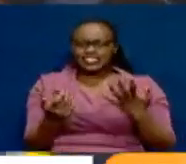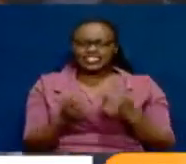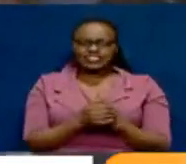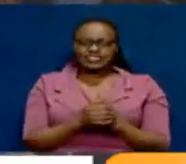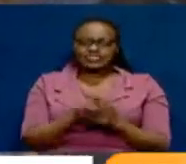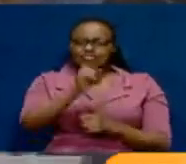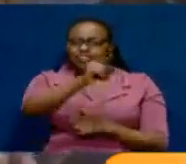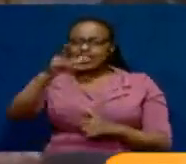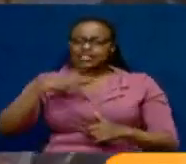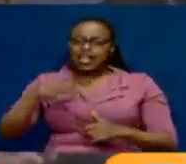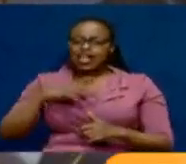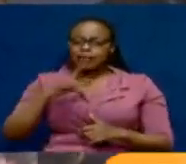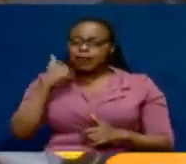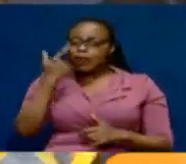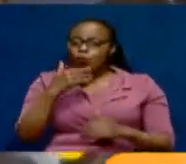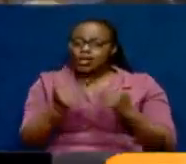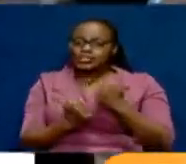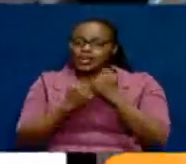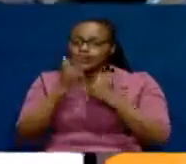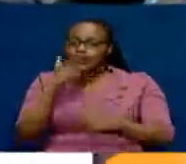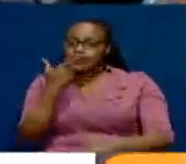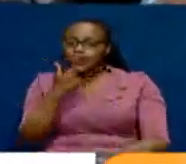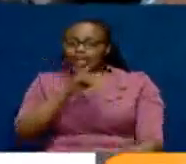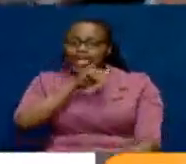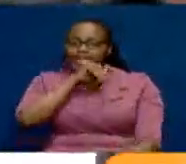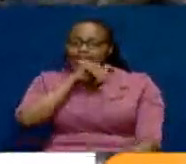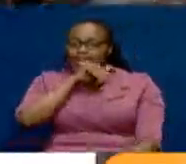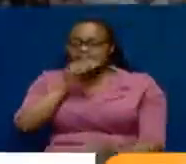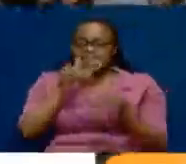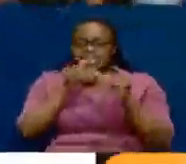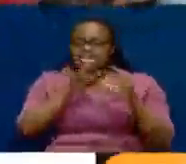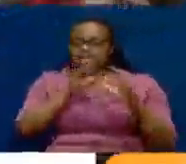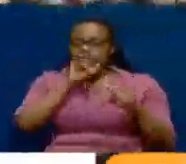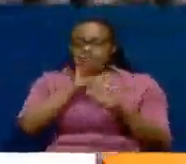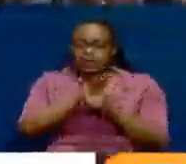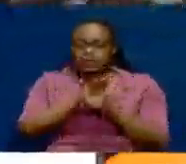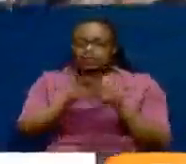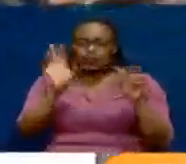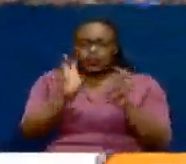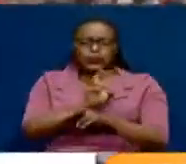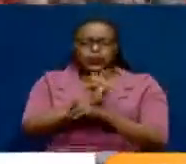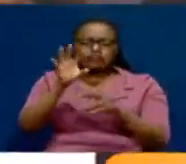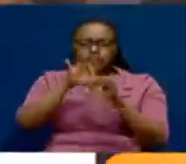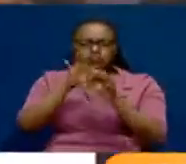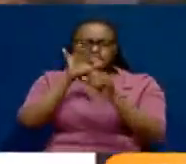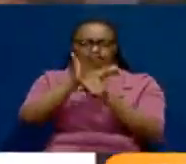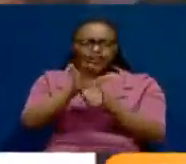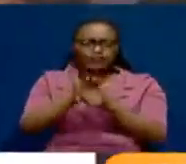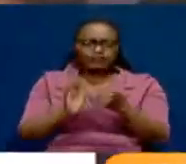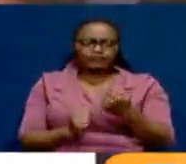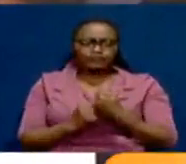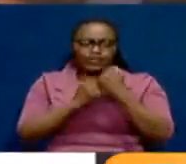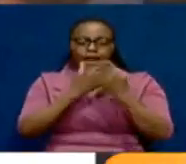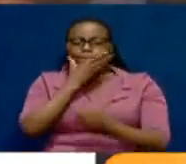Na hao watu ni watu ya ba? Viongozi wa hapa wakimwahidi Odinga watasaka kura kwa wingi. Tunaunga